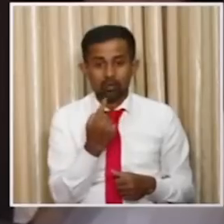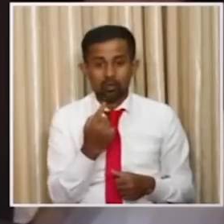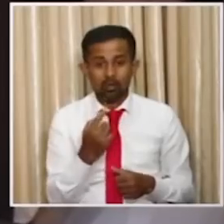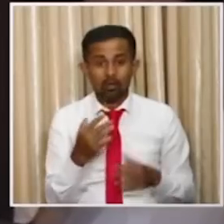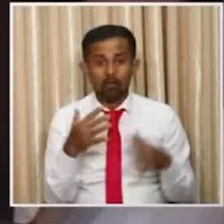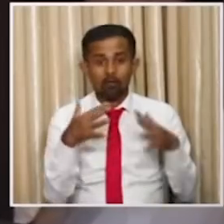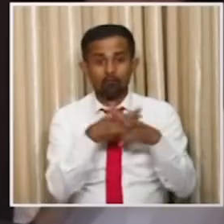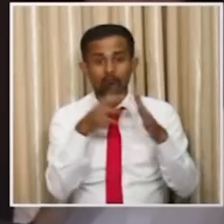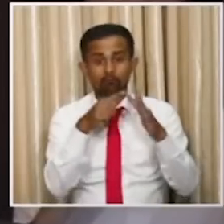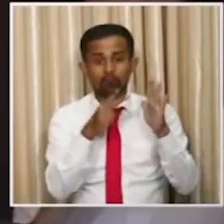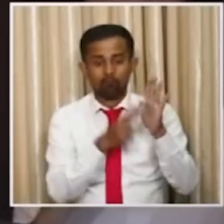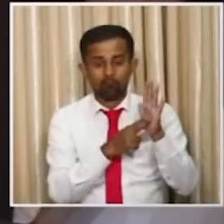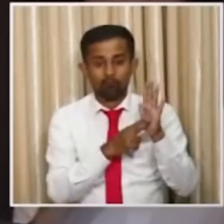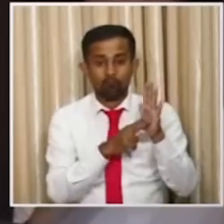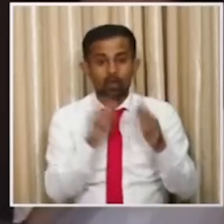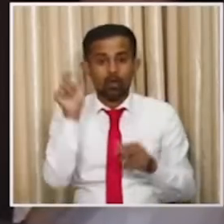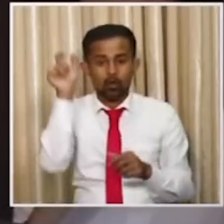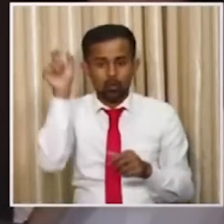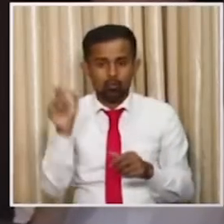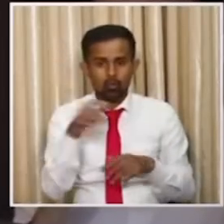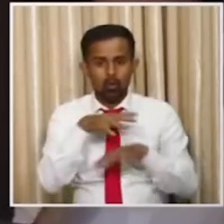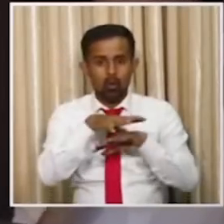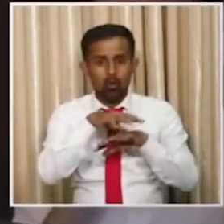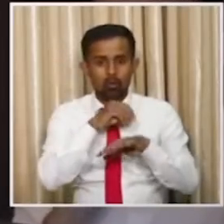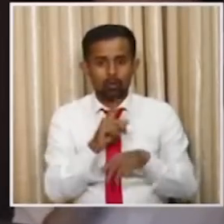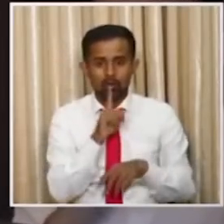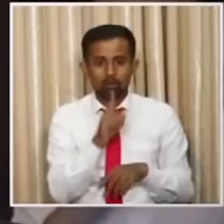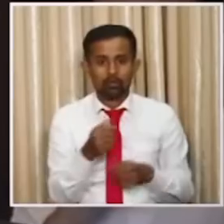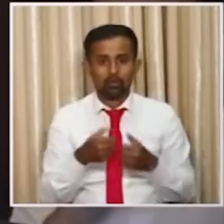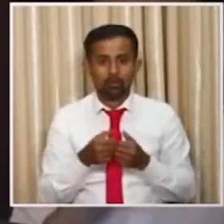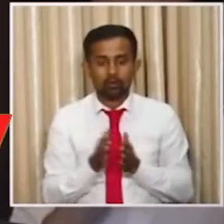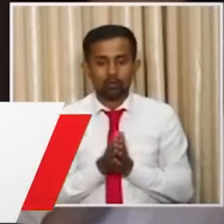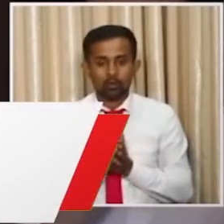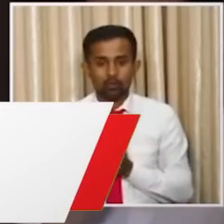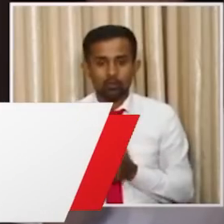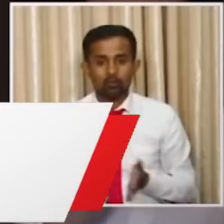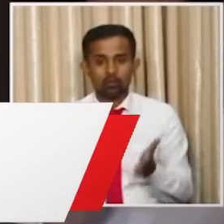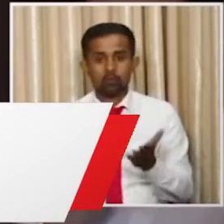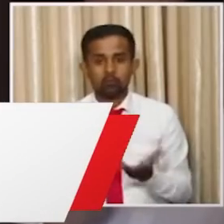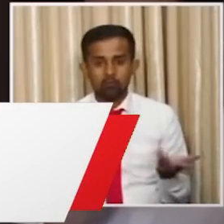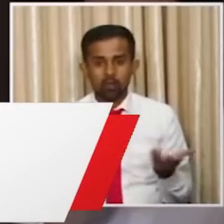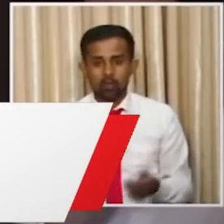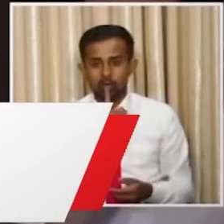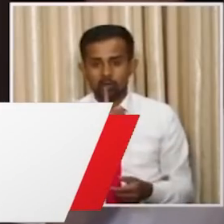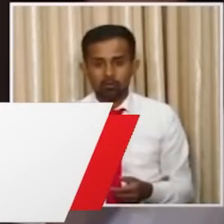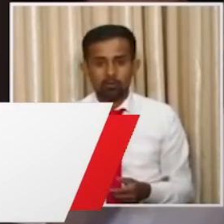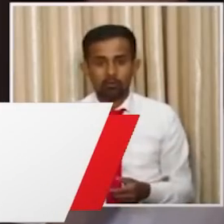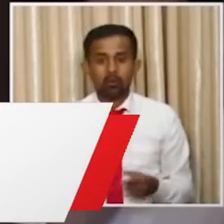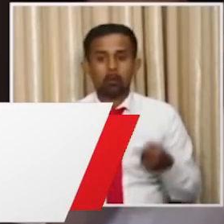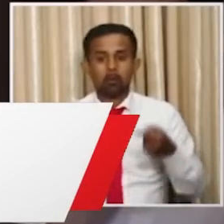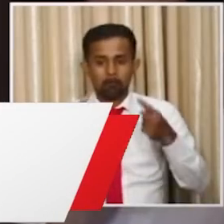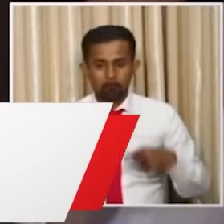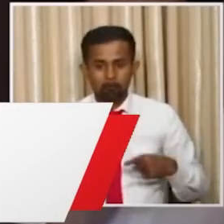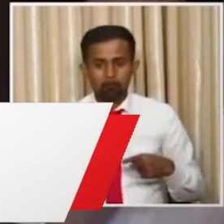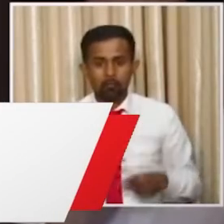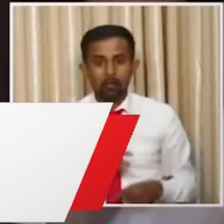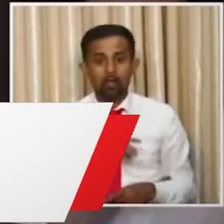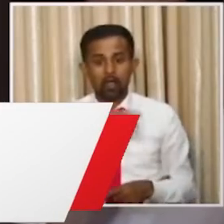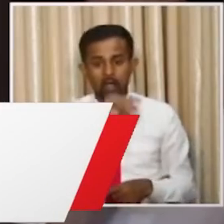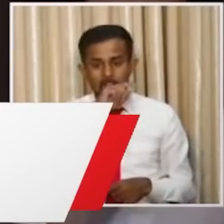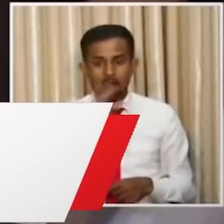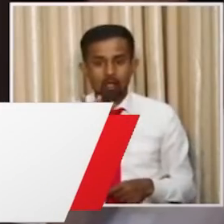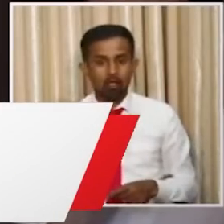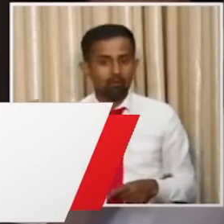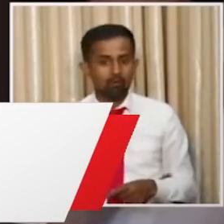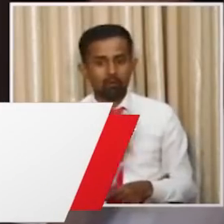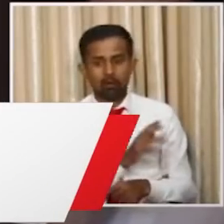දෙපැත්තේ බුරණ බල්ලන්ට නැවතිලා නැවතිලා ගල් ගහන්න ගියොත් කවදාවත් තමන්ගේ මේ ගමන යන්න බෑ කියලා. එහෙනම් මම ඊට පස්සේ මේ බුරණ බල්ලන්ට ගල් ගහන්න යන්නේ